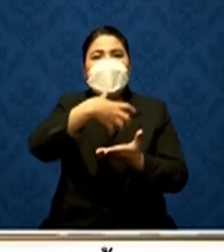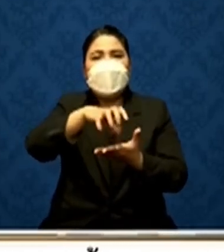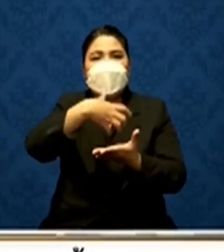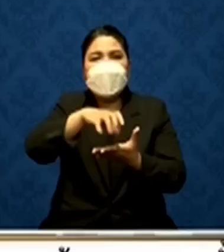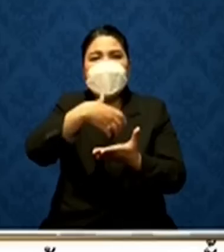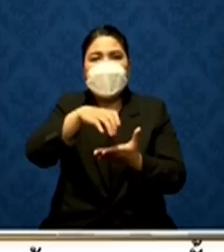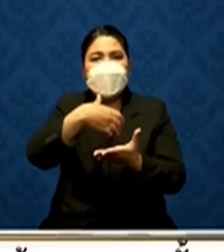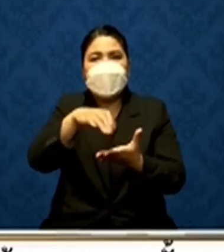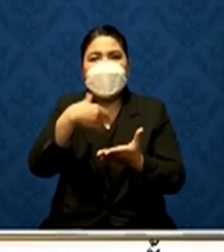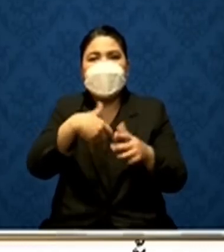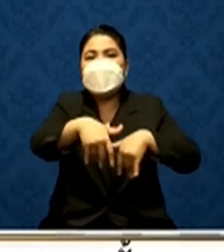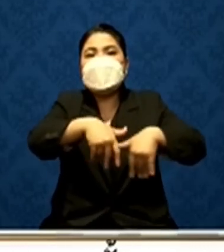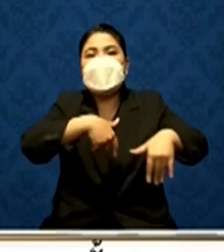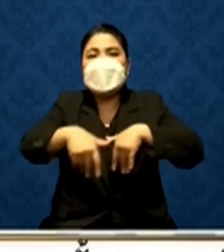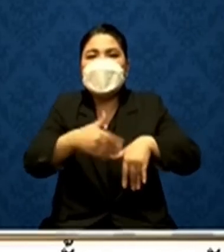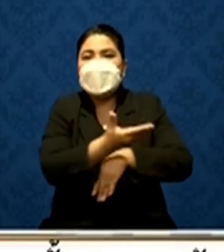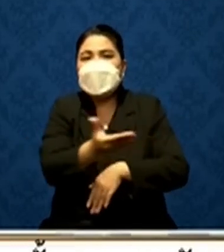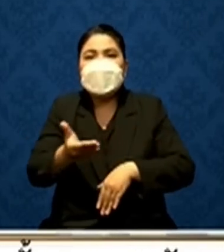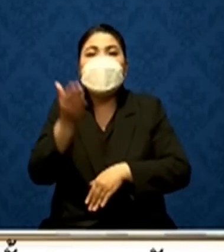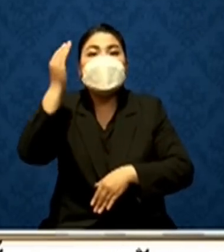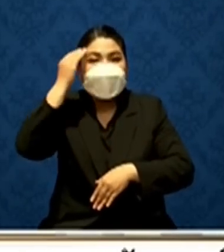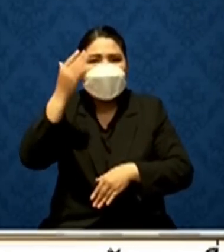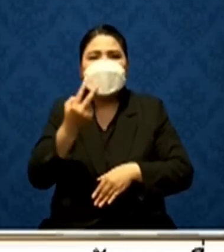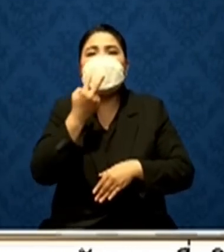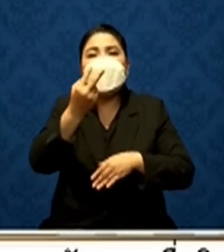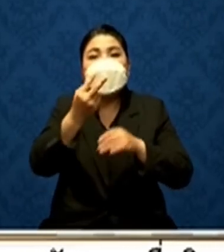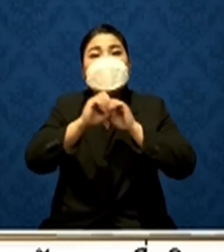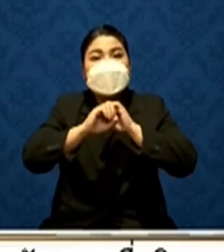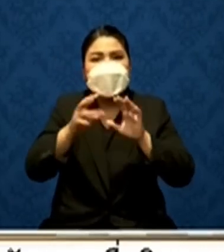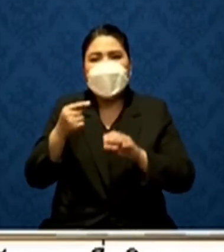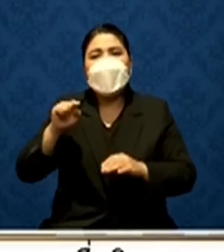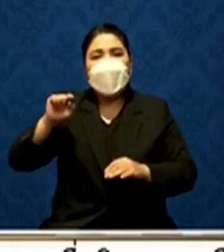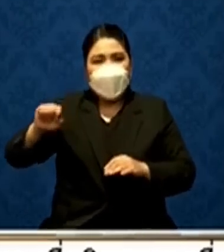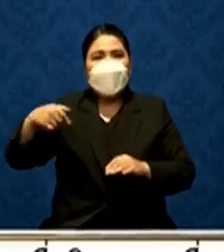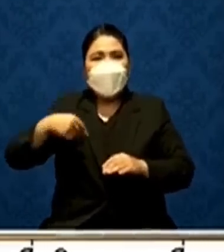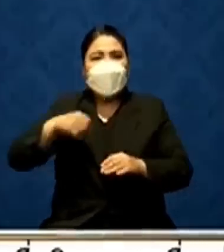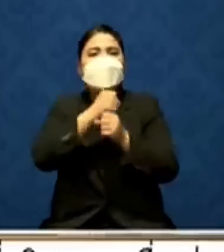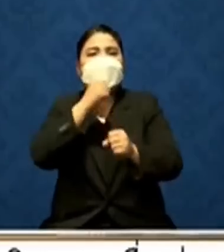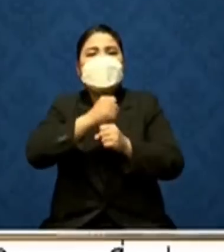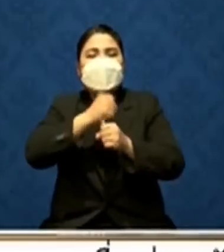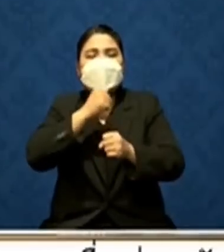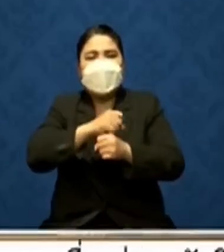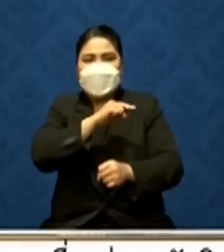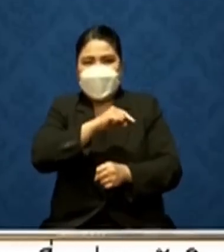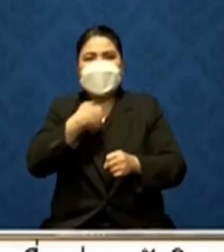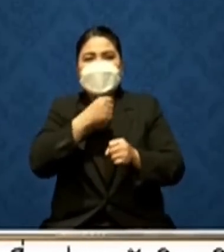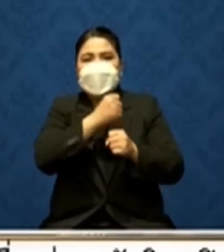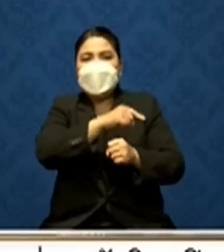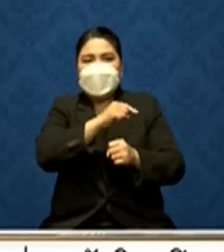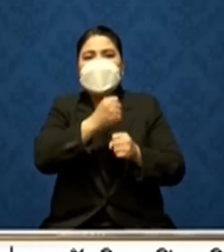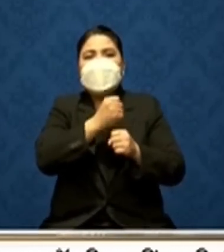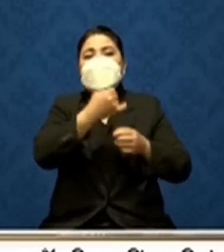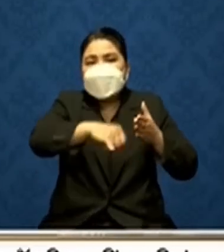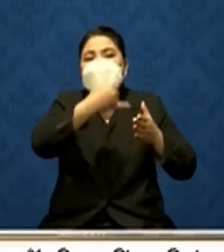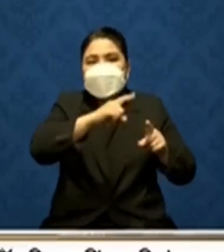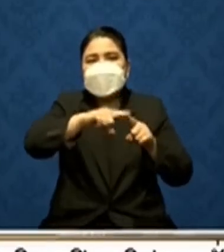ให้เพื่อนสมาชิกสภาผู้แทนราษฎรได้รู้ได้เห็นถึงความผิดพลาดความบกพร่องความล้มเหลวการ